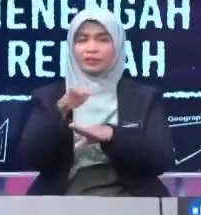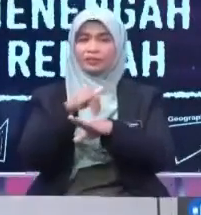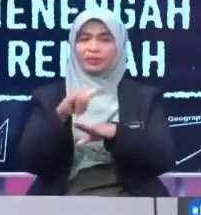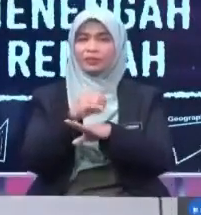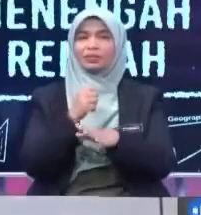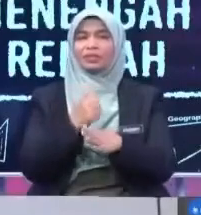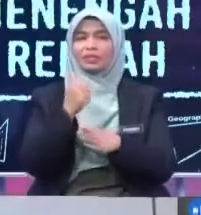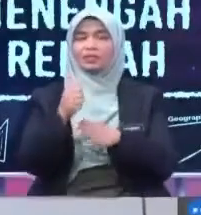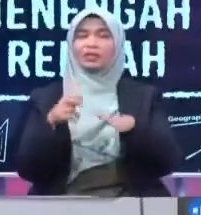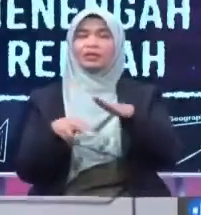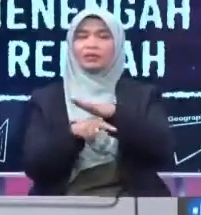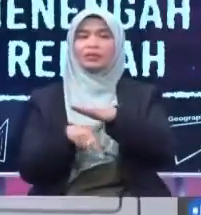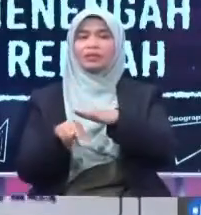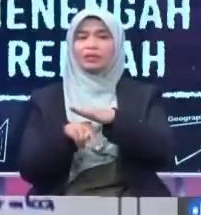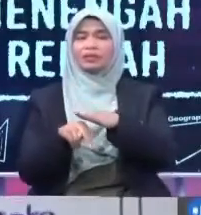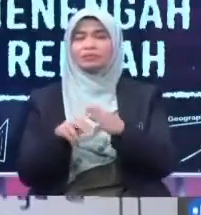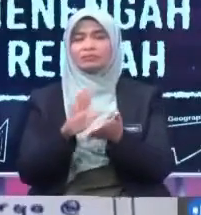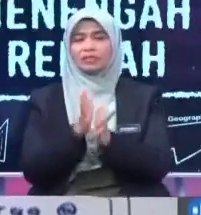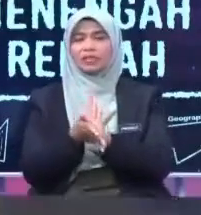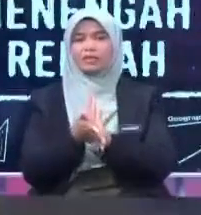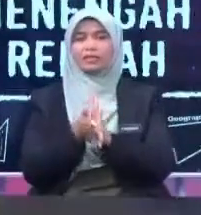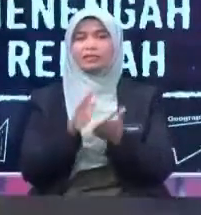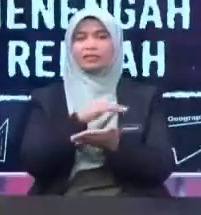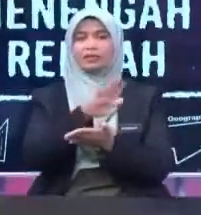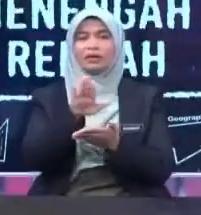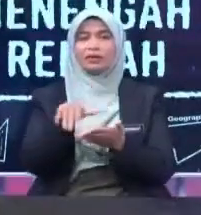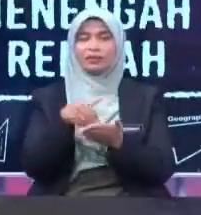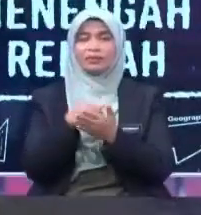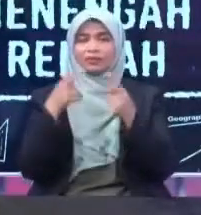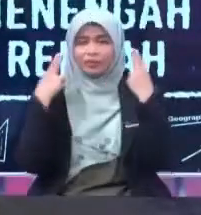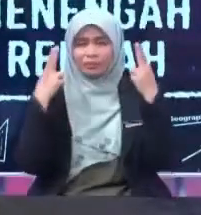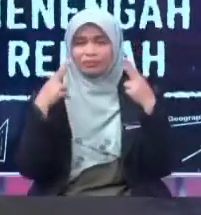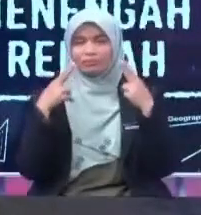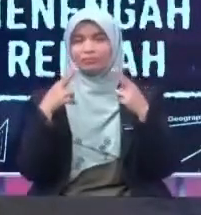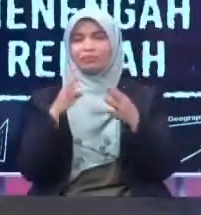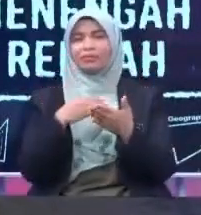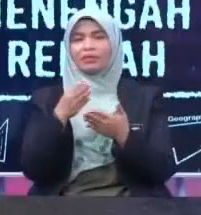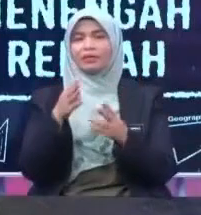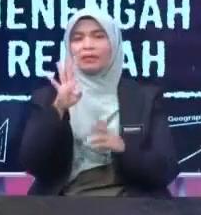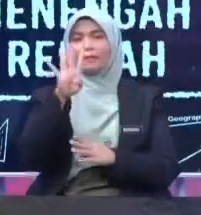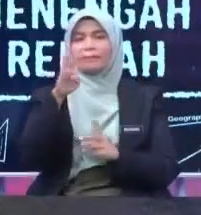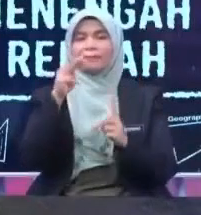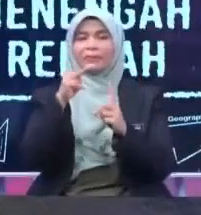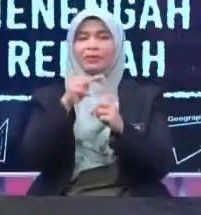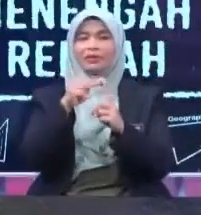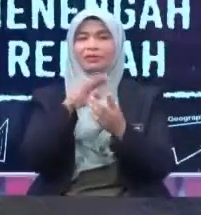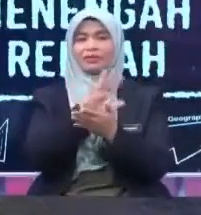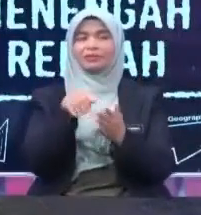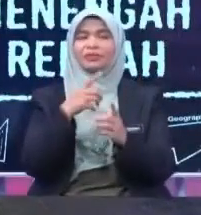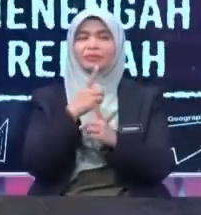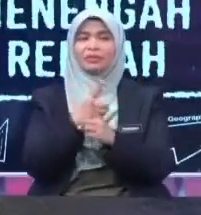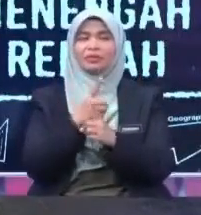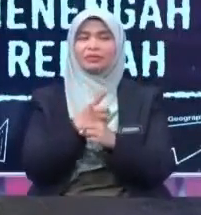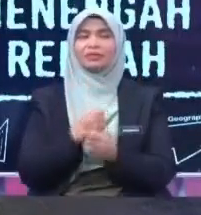Semua syurga atau neraka. Okey, Aiman. Jadi semua Ustazah bagi 4 markah lah sebab semua betul. Jadi semua dapat 4